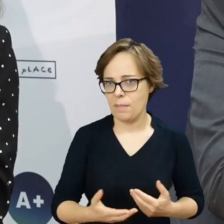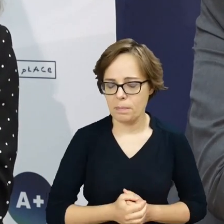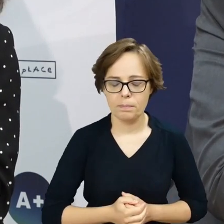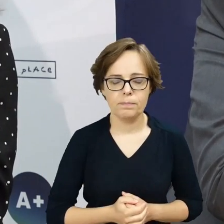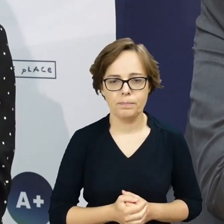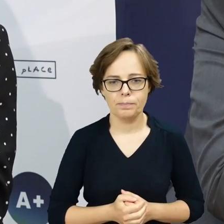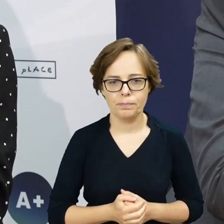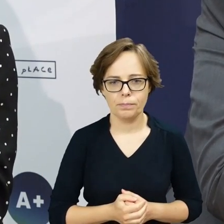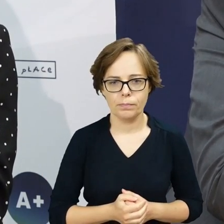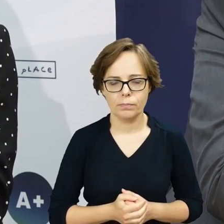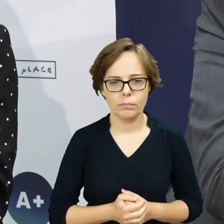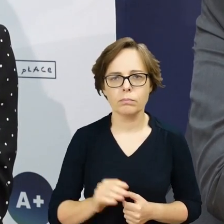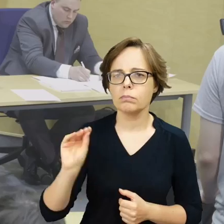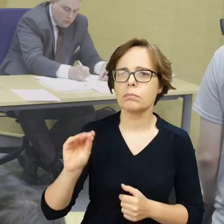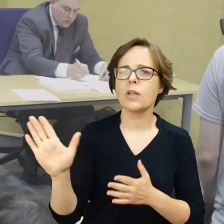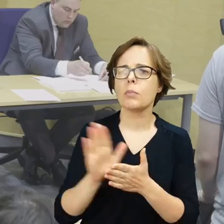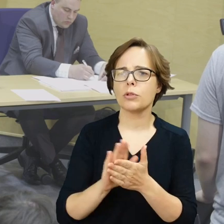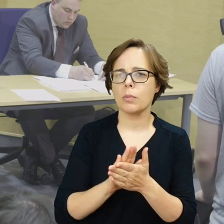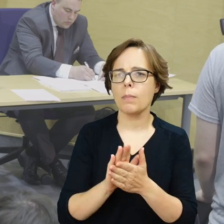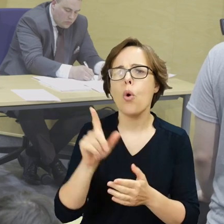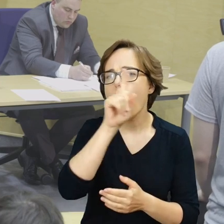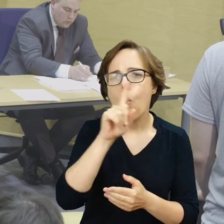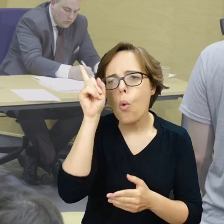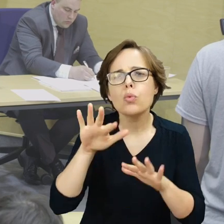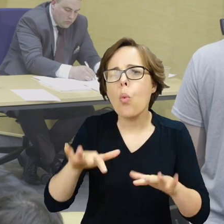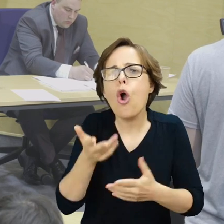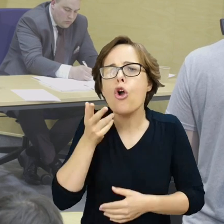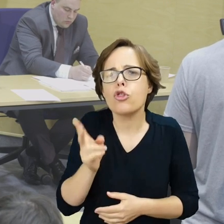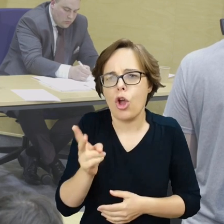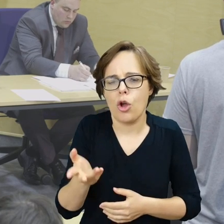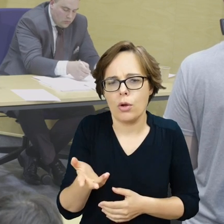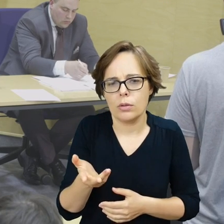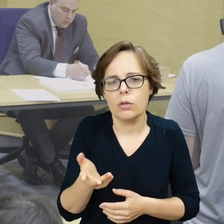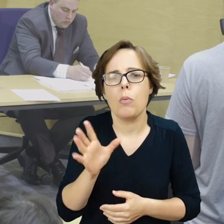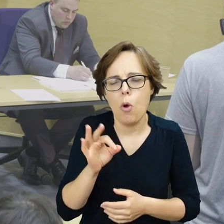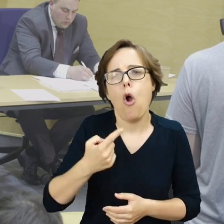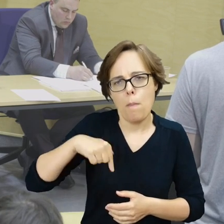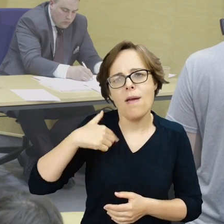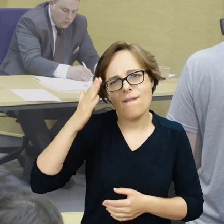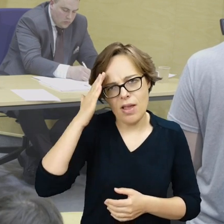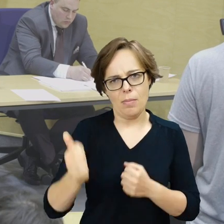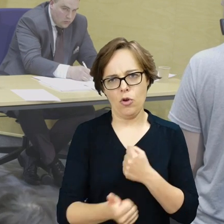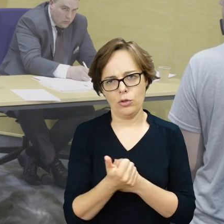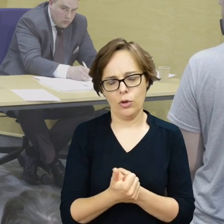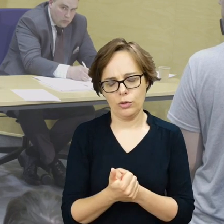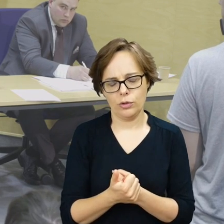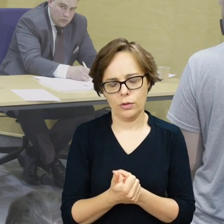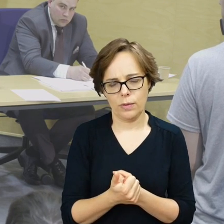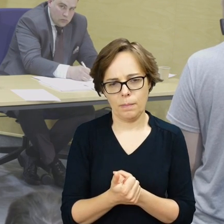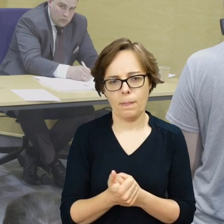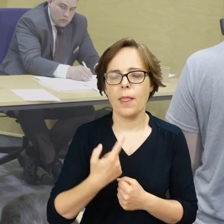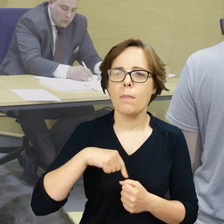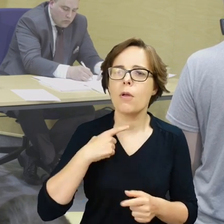nie jest hamulcem. Przepraszam, dajmy ludziom twarz, bo to my wiemy, o czym mówimy. Mówimy o wszystkich